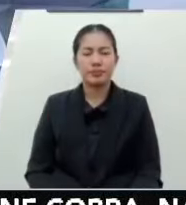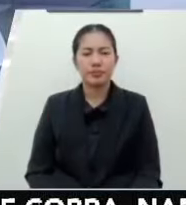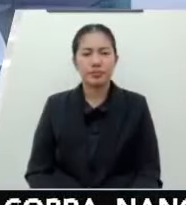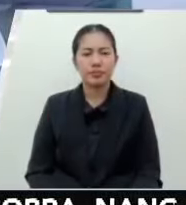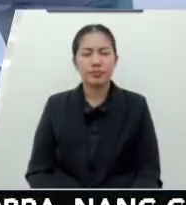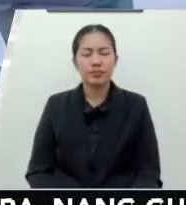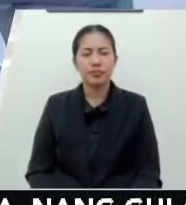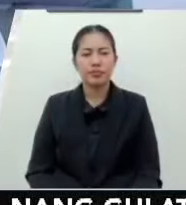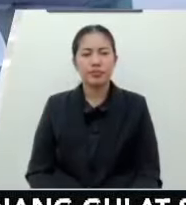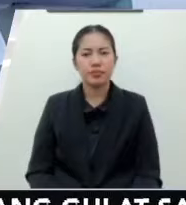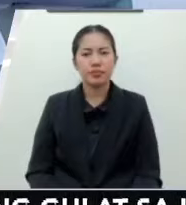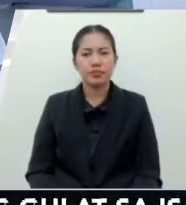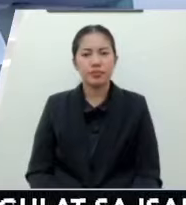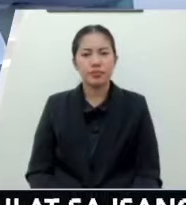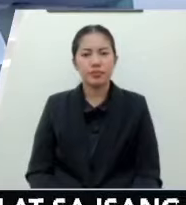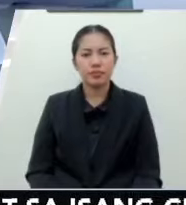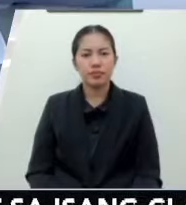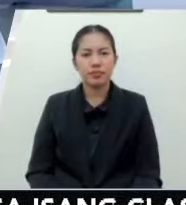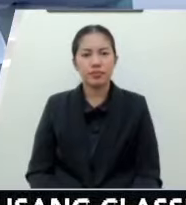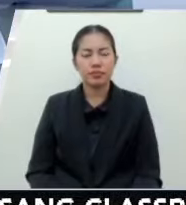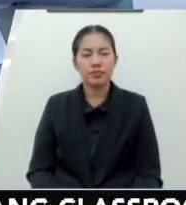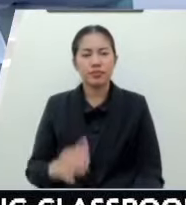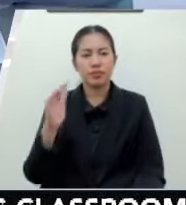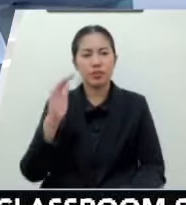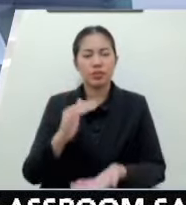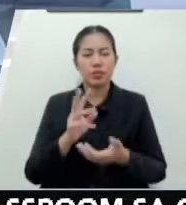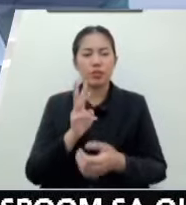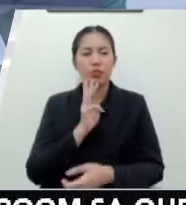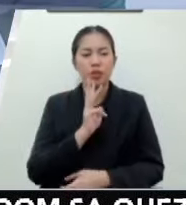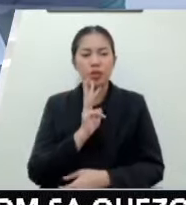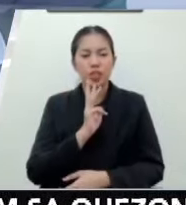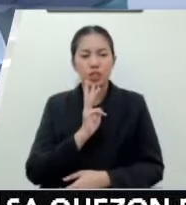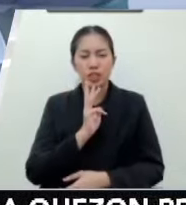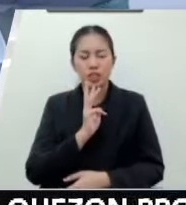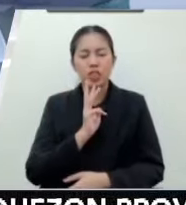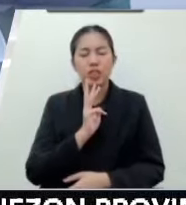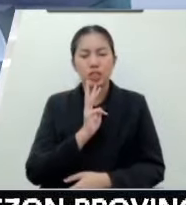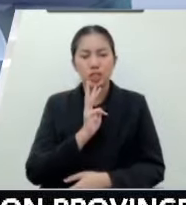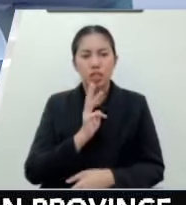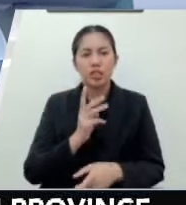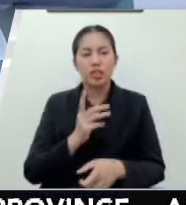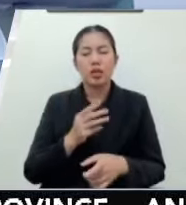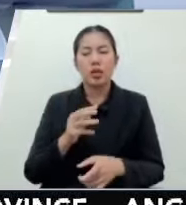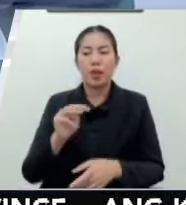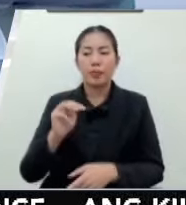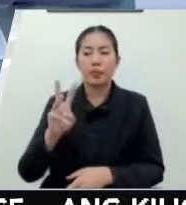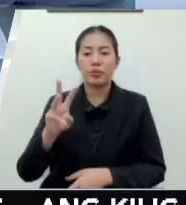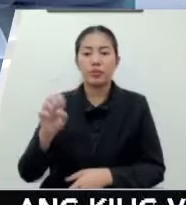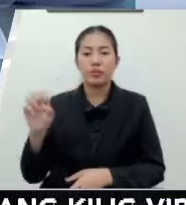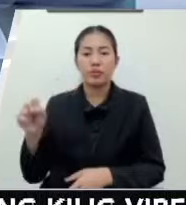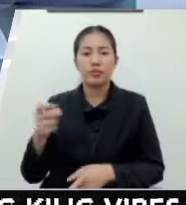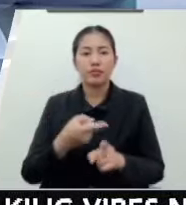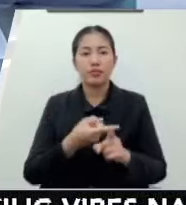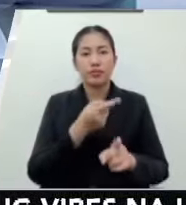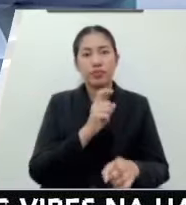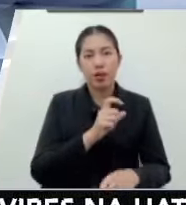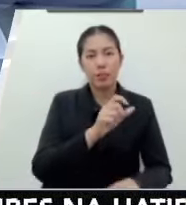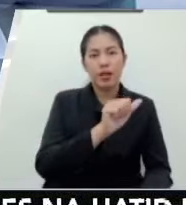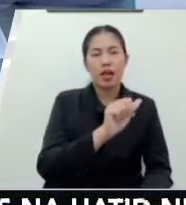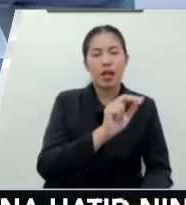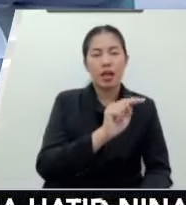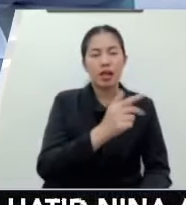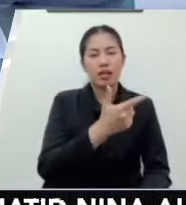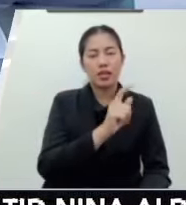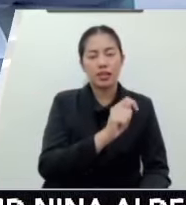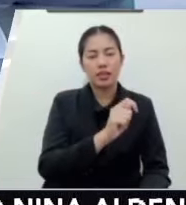Nagbawas na po ng water pressure ang MWSS na nanggagaling sa Angat Dam dahil sa bumababa pa rin water level doon. Dito po nanggagaling